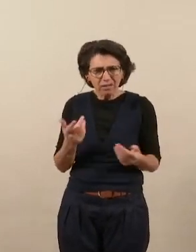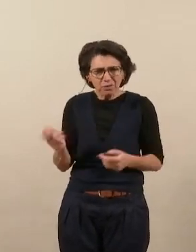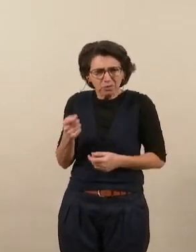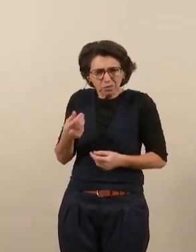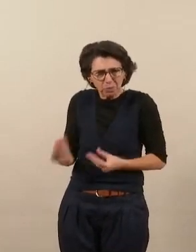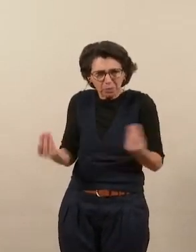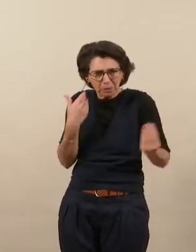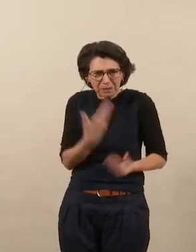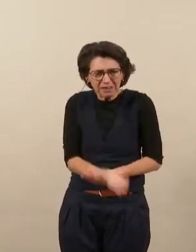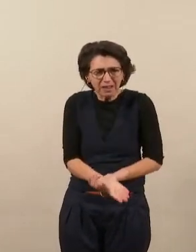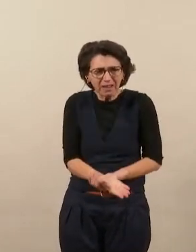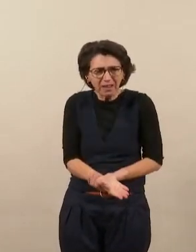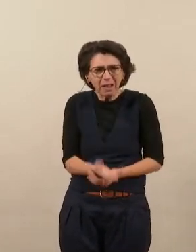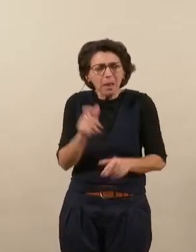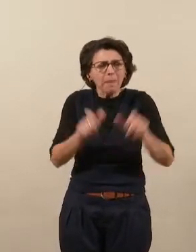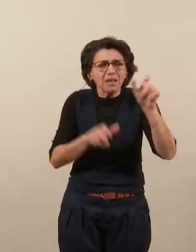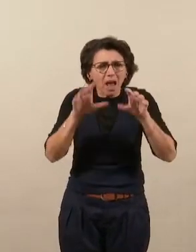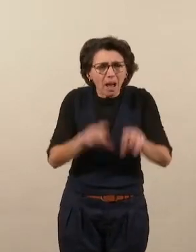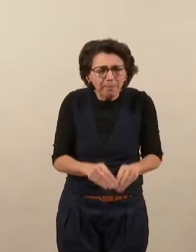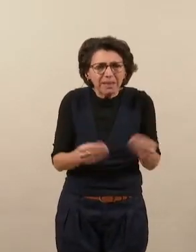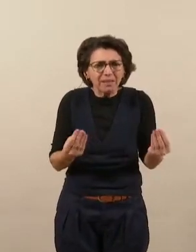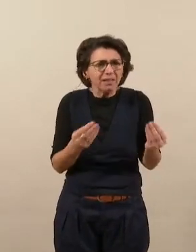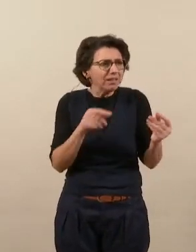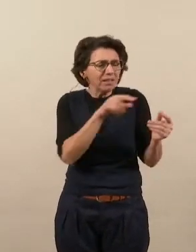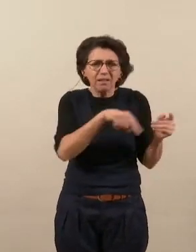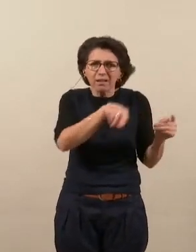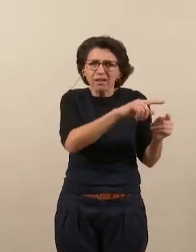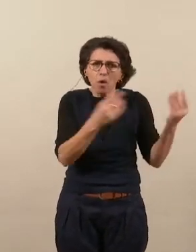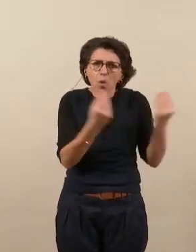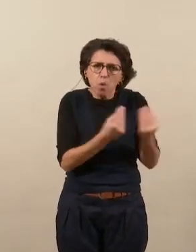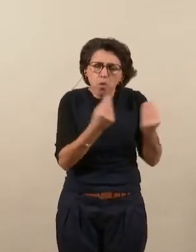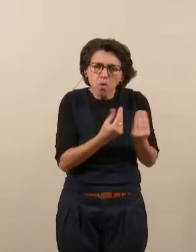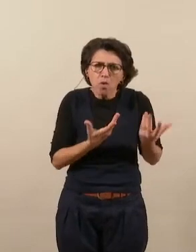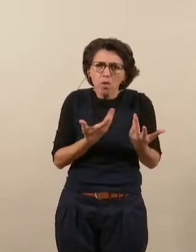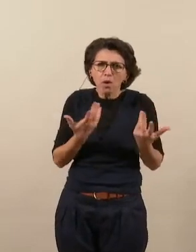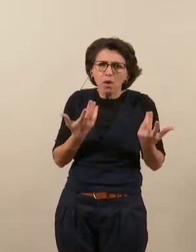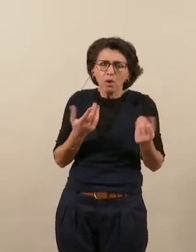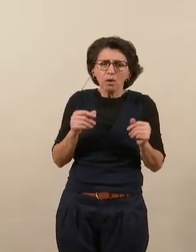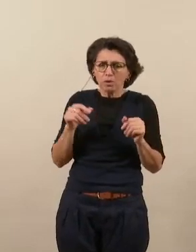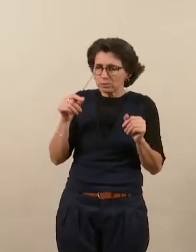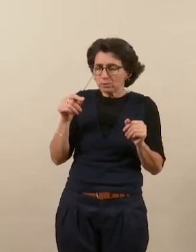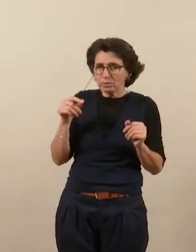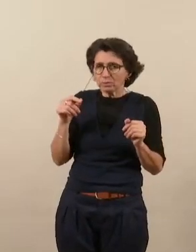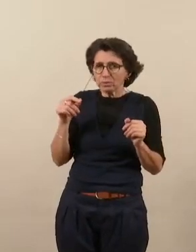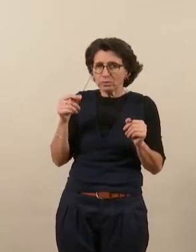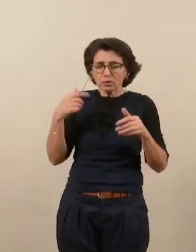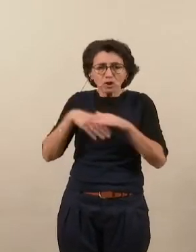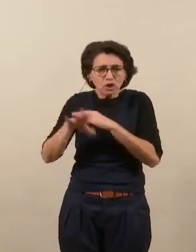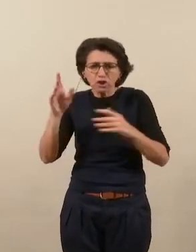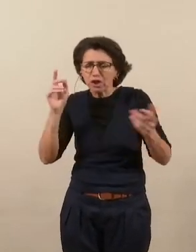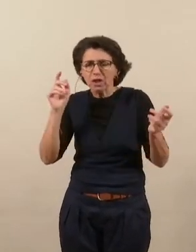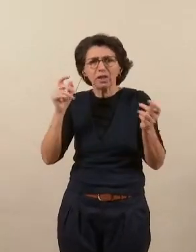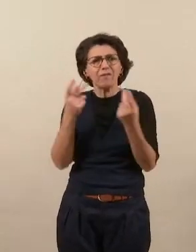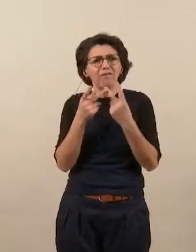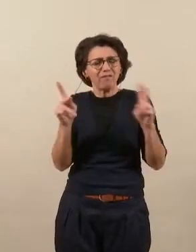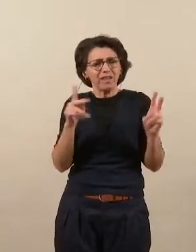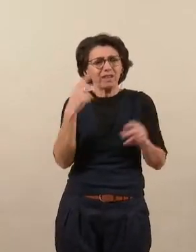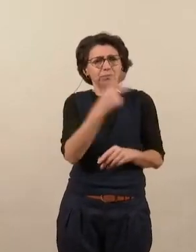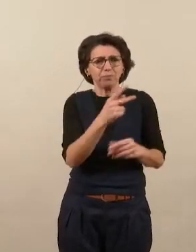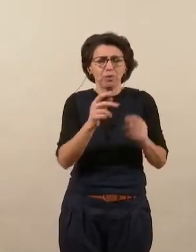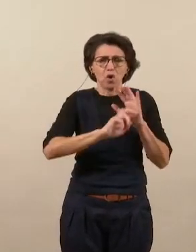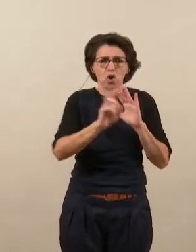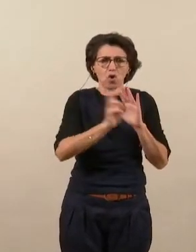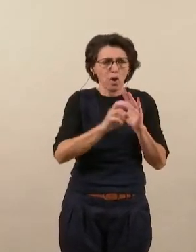les habitants dans cette histoire ? Je vous rappelle que l'éducation populaire, c'est d'abord et avant tout permettre aux habitants une gouvernance sur leur